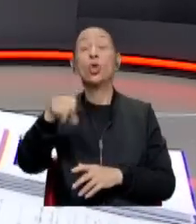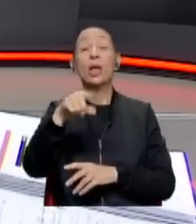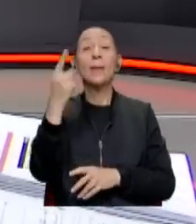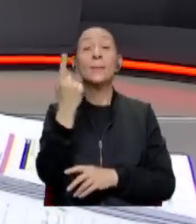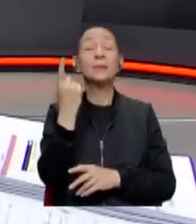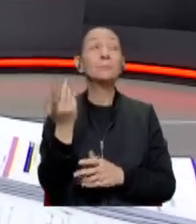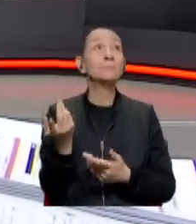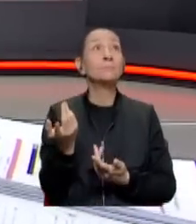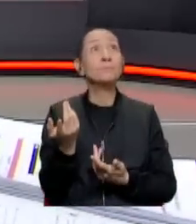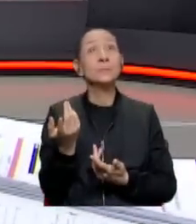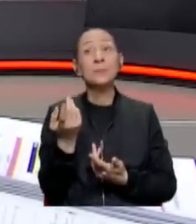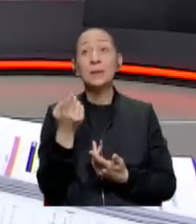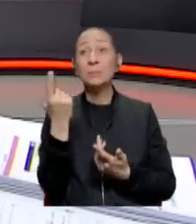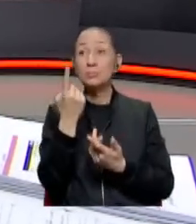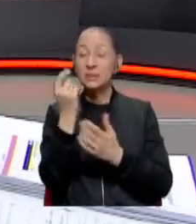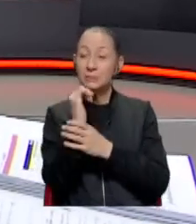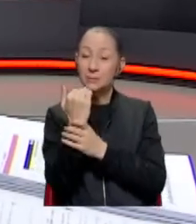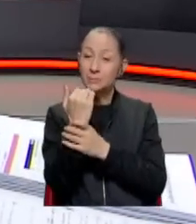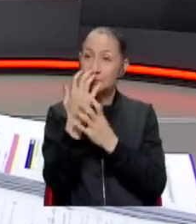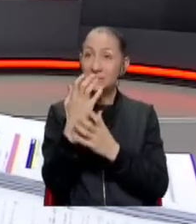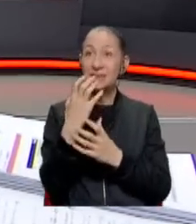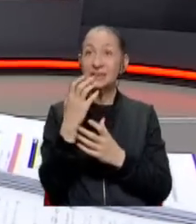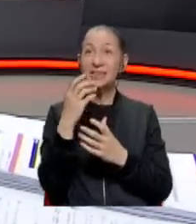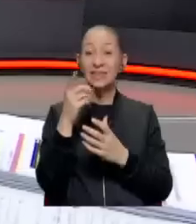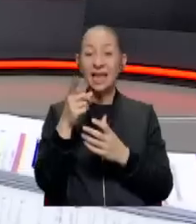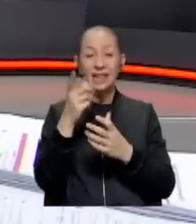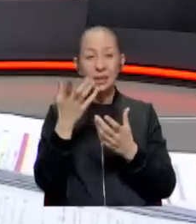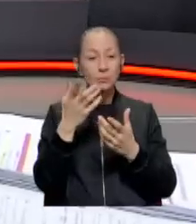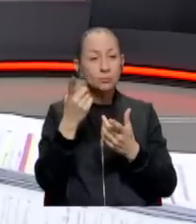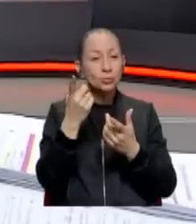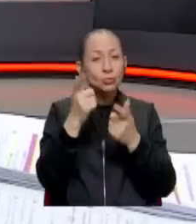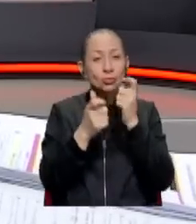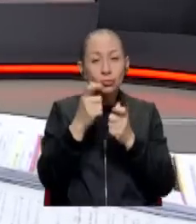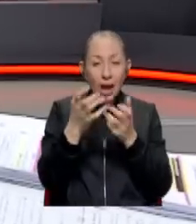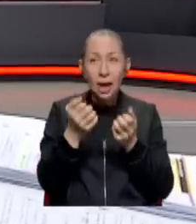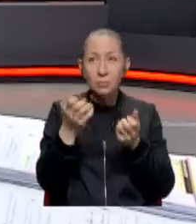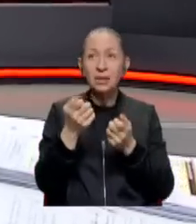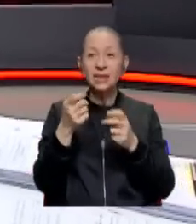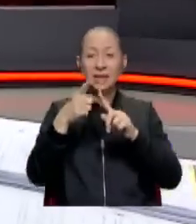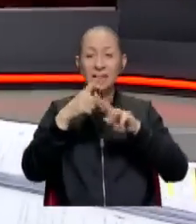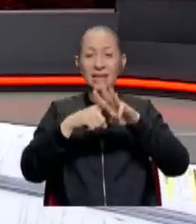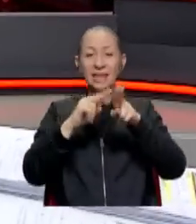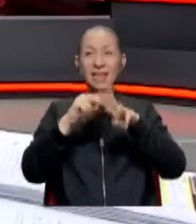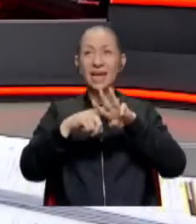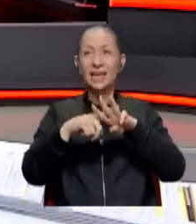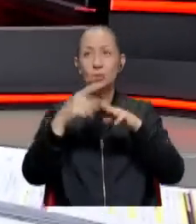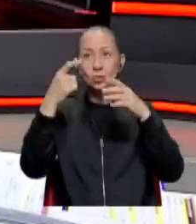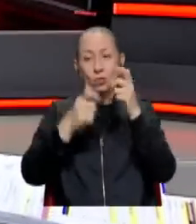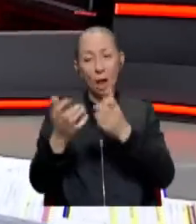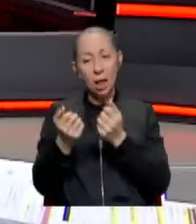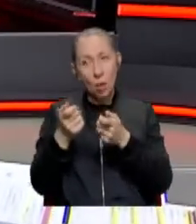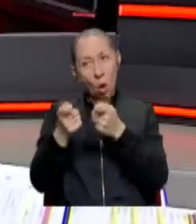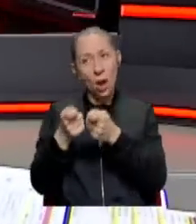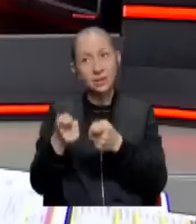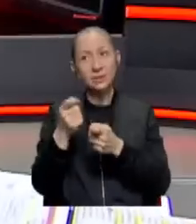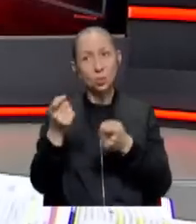bir ne bileyim bir maharet bir şey kazandırın tekeden Siz çıkartmayı öğrettin onlara mesela uğraşsınlar yani